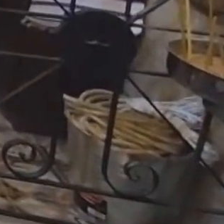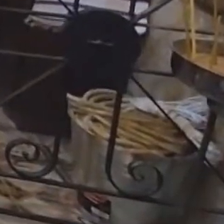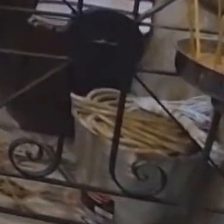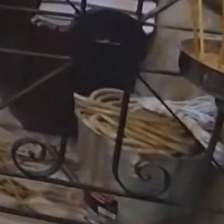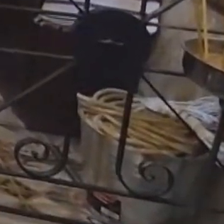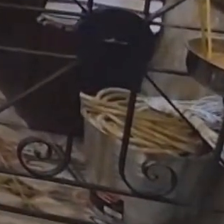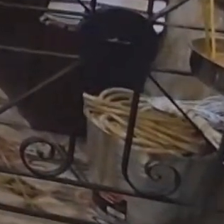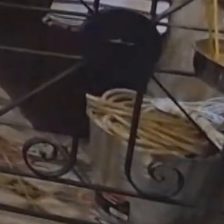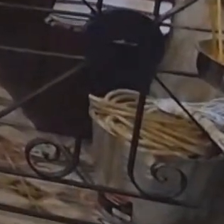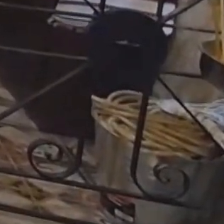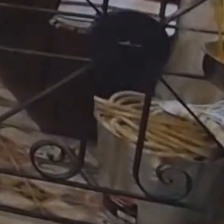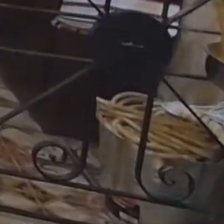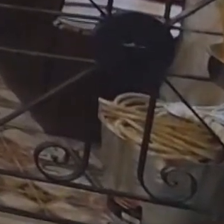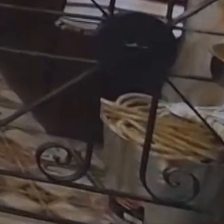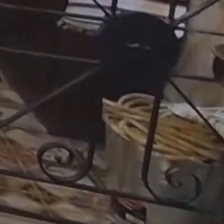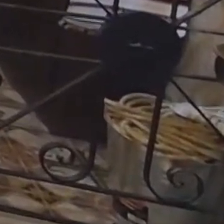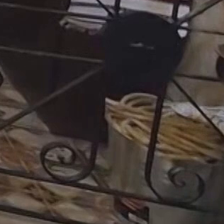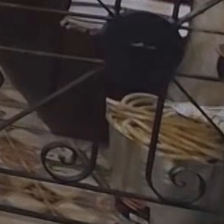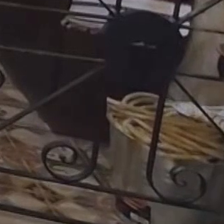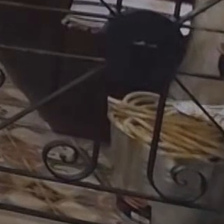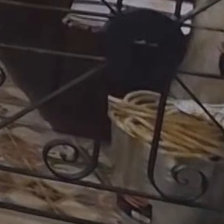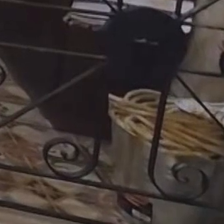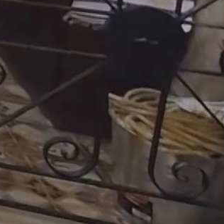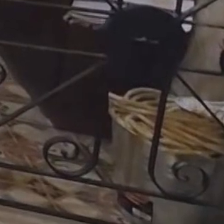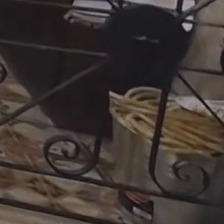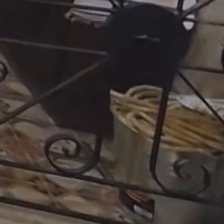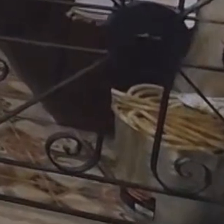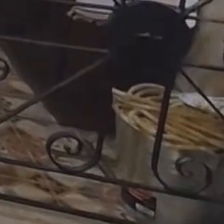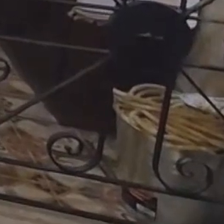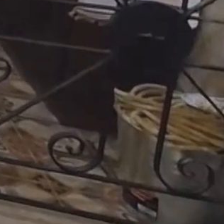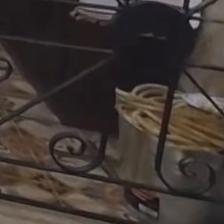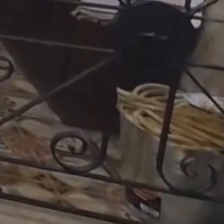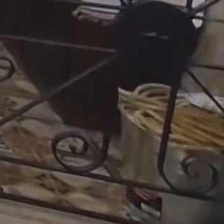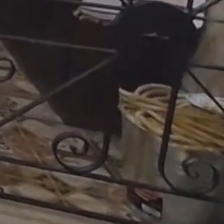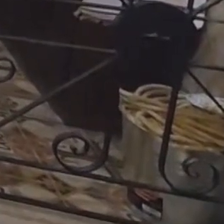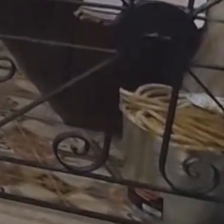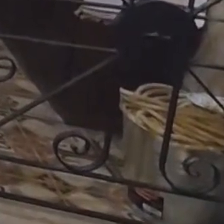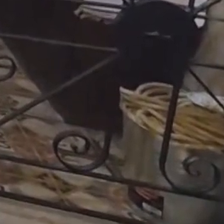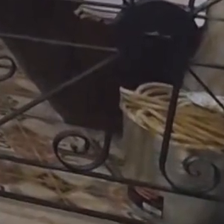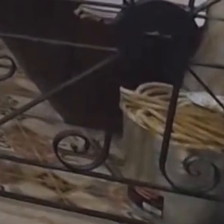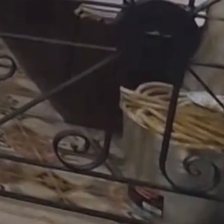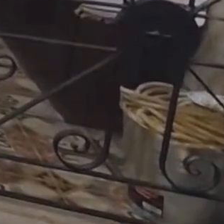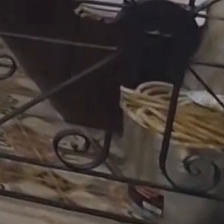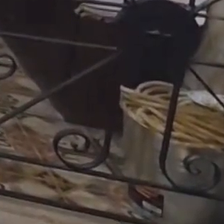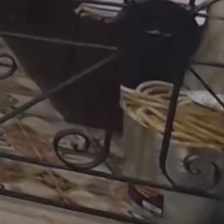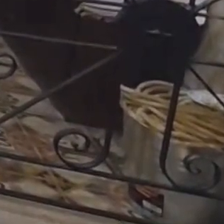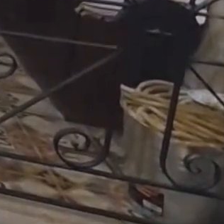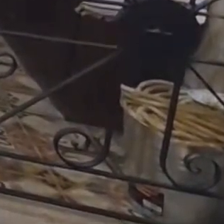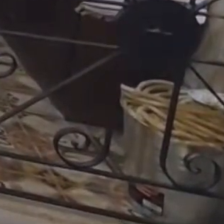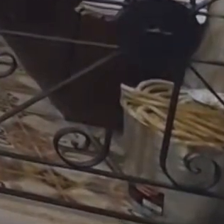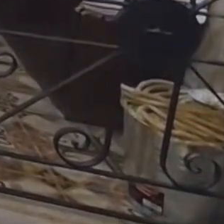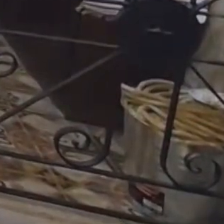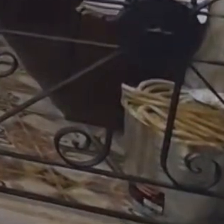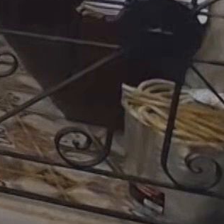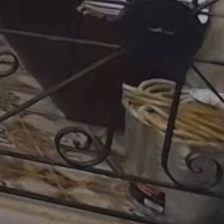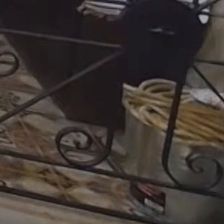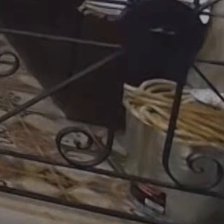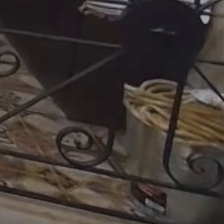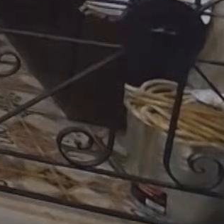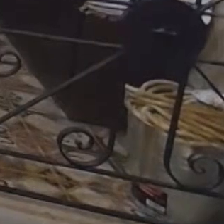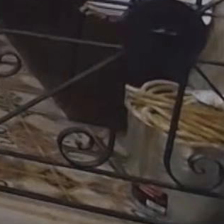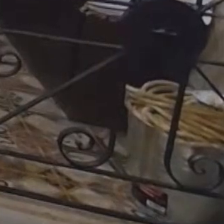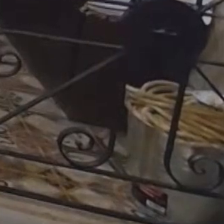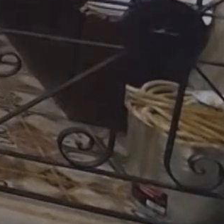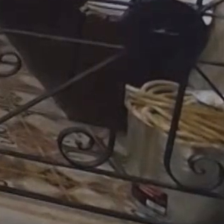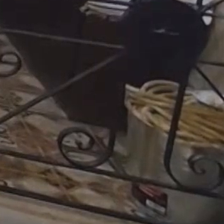자, 은성수 목사님을 노가다를 시켰습니다. 저 이제 줄을 내리는 중이에요. 줄을 내리는 거예요. 저 야곱의